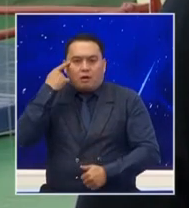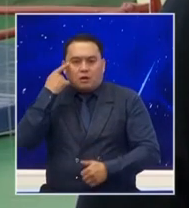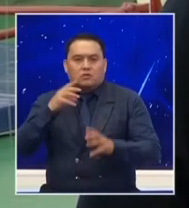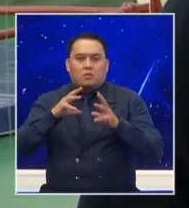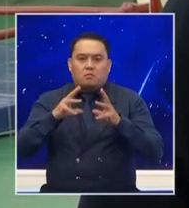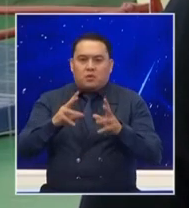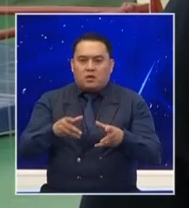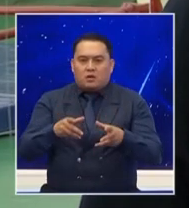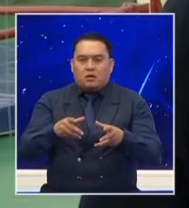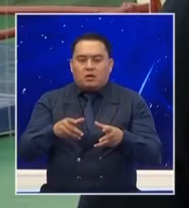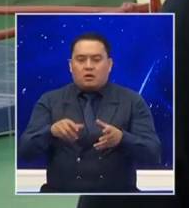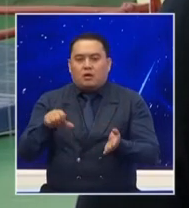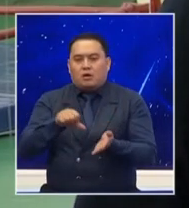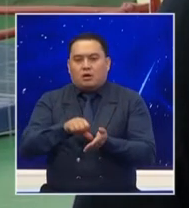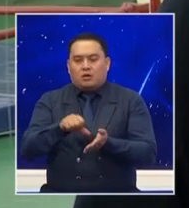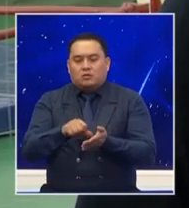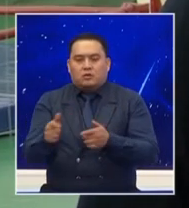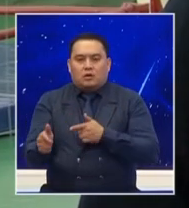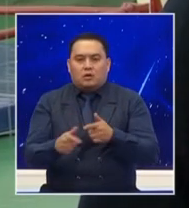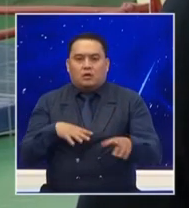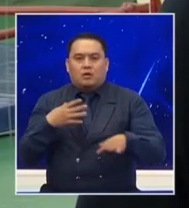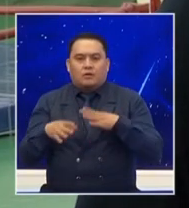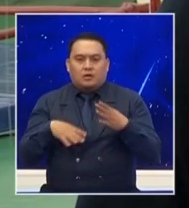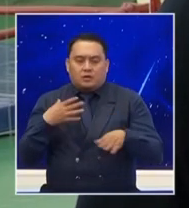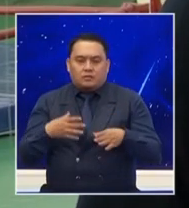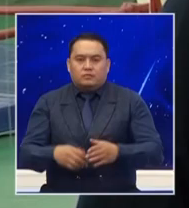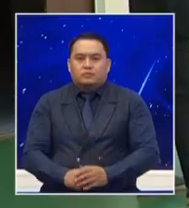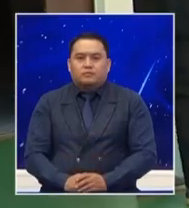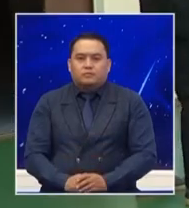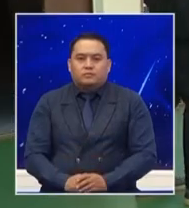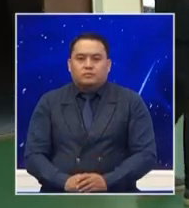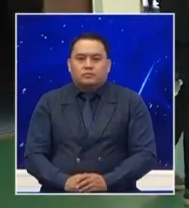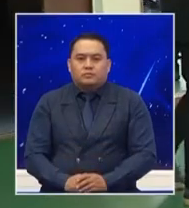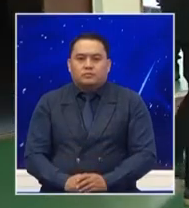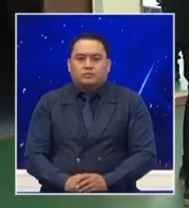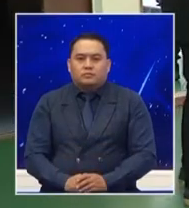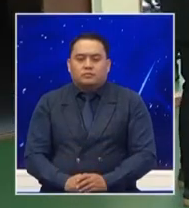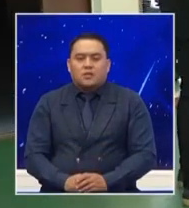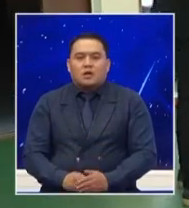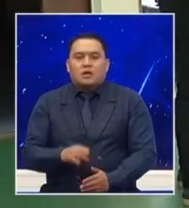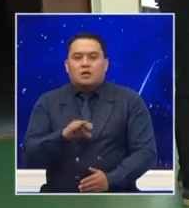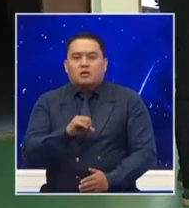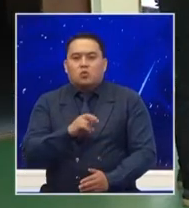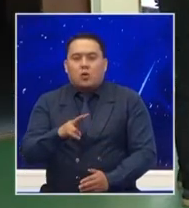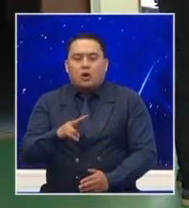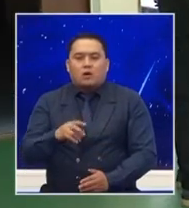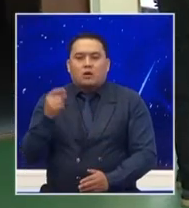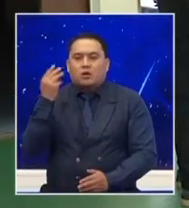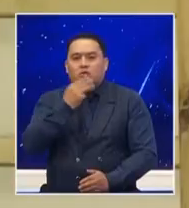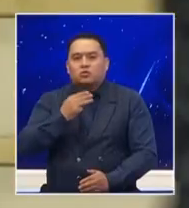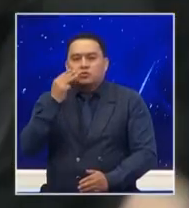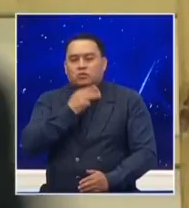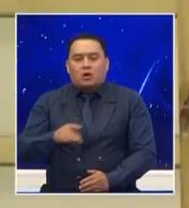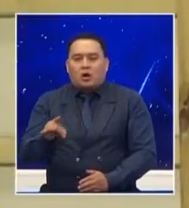мираға Зейнуллинов барады деп ойлап отырмыз, үміттеніп отырмыз. Ертуған Зейнуллинов Қаратал ауданының тумасы. Ол